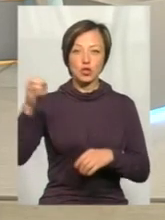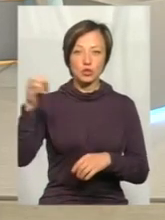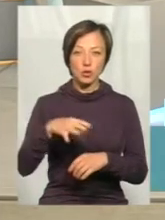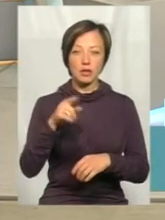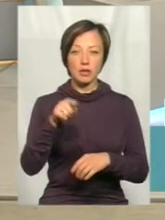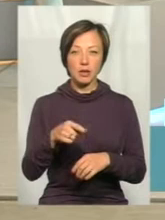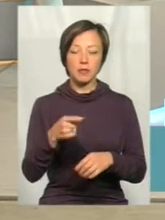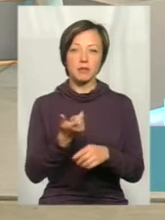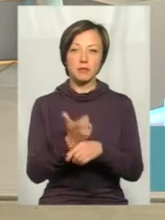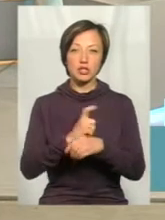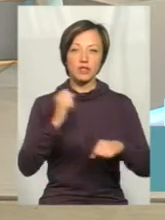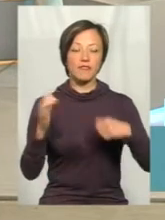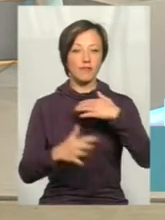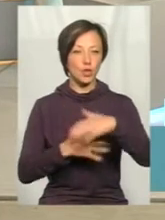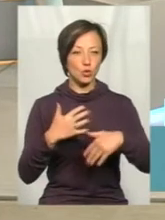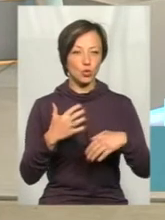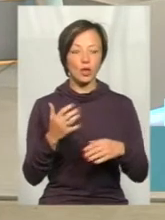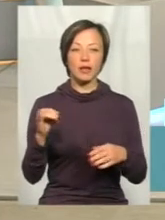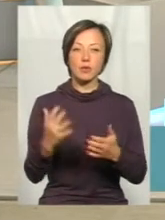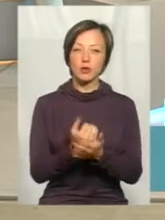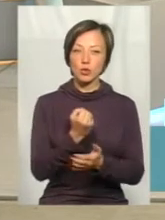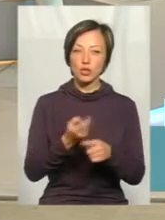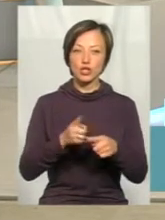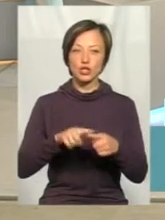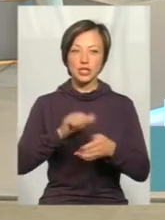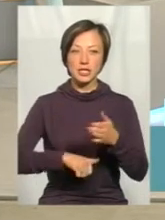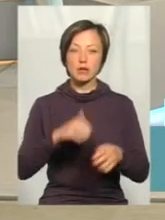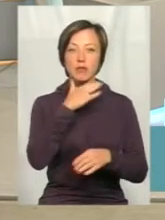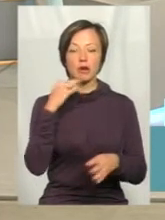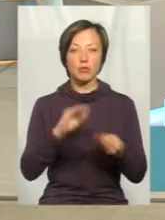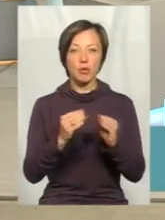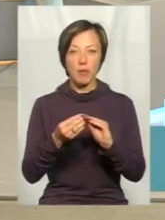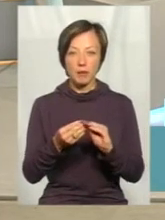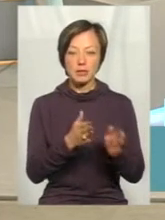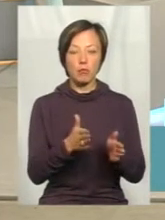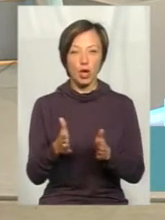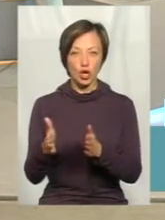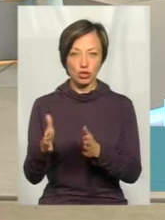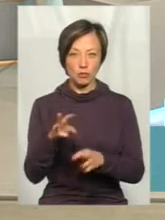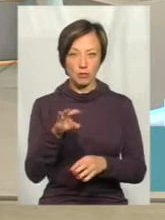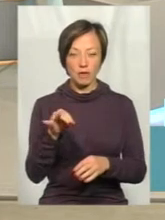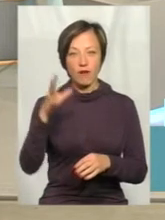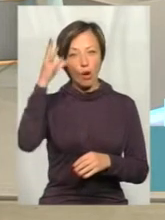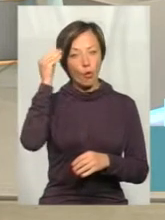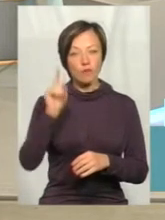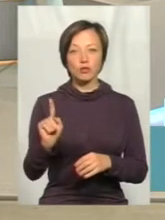де власне більше вітру. І виходить, що через саме це є багато проблем з мережами, тому що враховуючи,